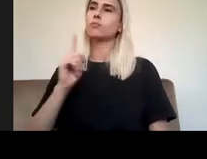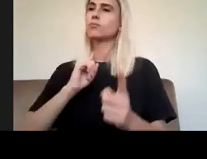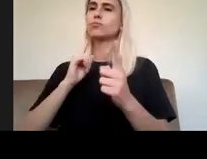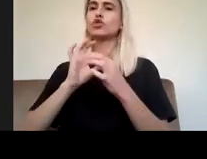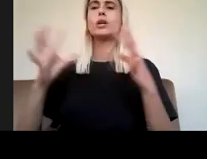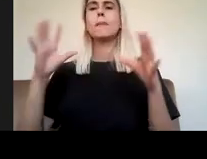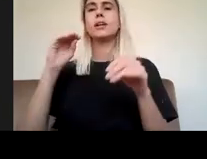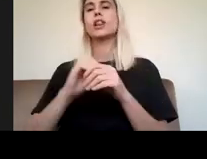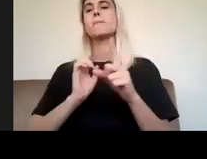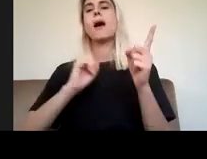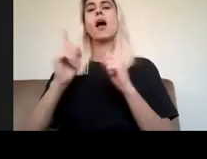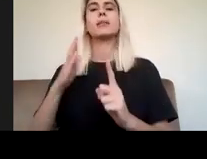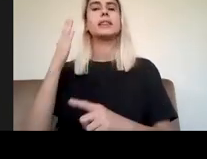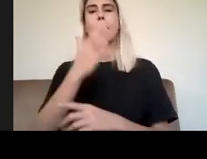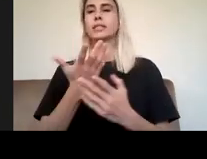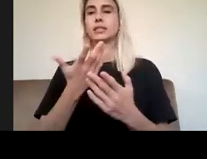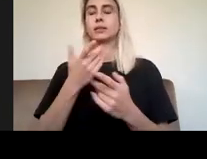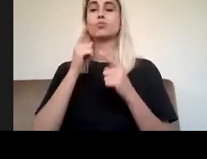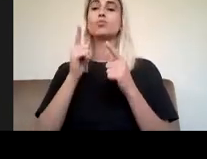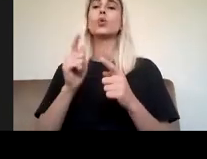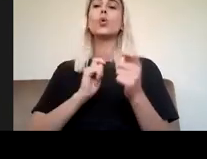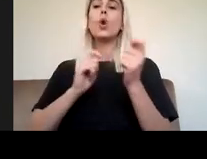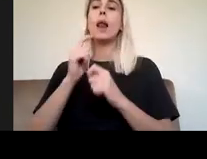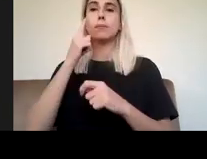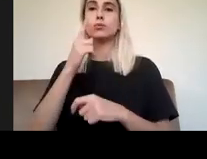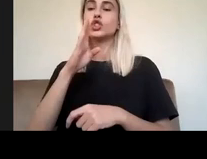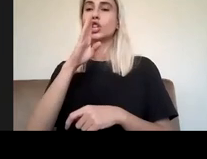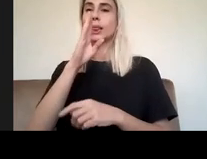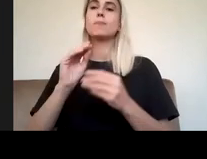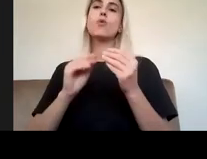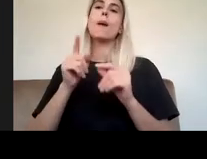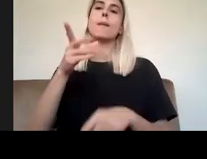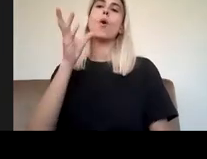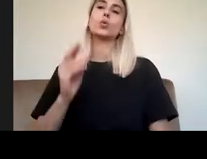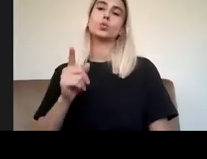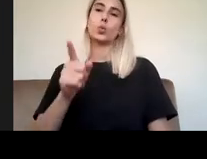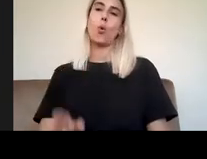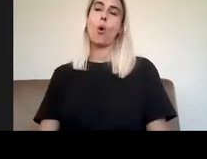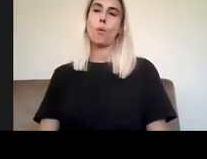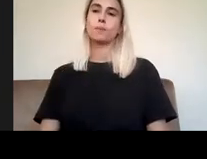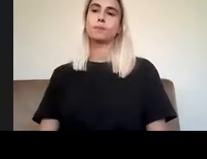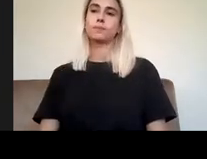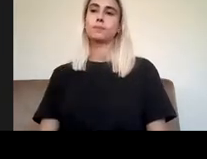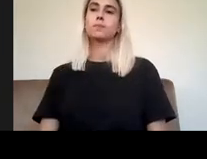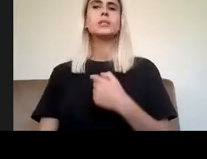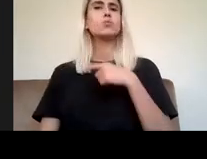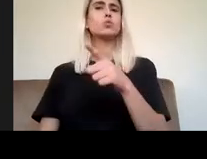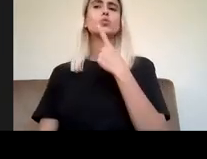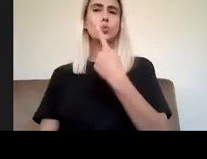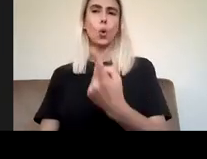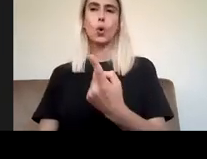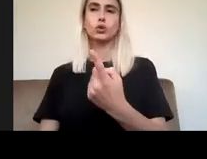mahkemeye gidebilirsiniz. Çünkü bu kullanım açısından ciddi bir problem oluşturuyor. Yani biz bunu söylüyoruz